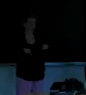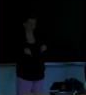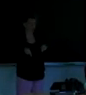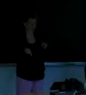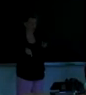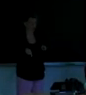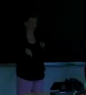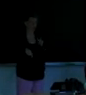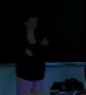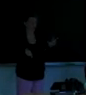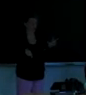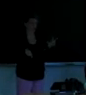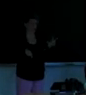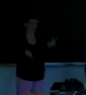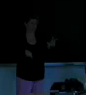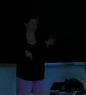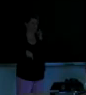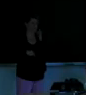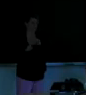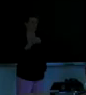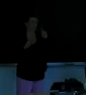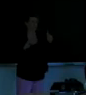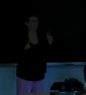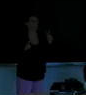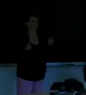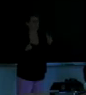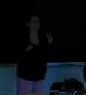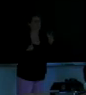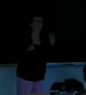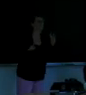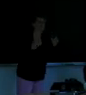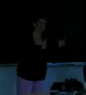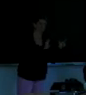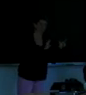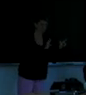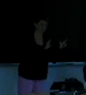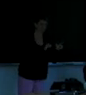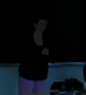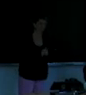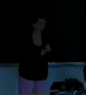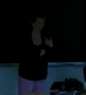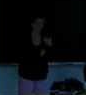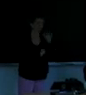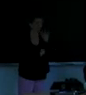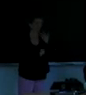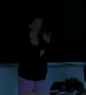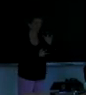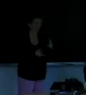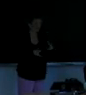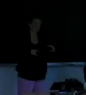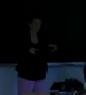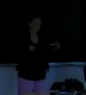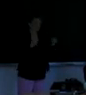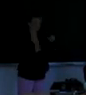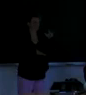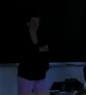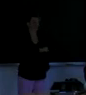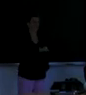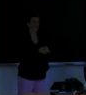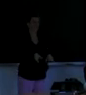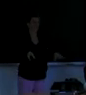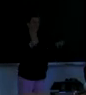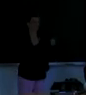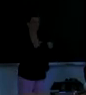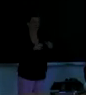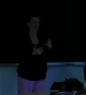saremo fino al 2027. Noi chiaramente stiamo lavorando con i colleghi per riconfermarci nel successivo quinquennio, ma la cosa che a